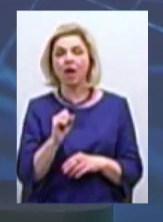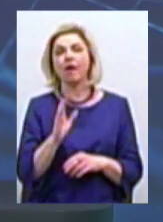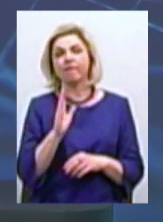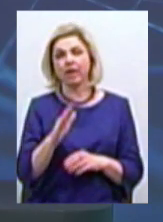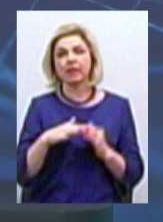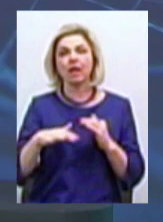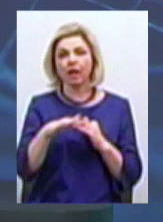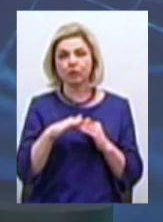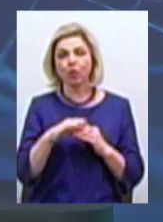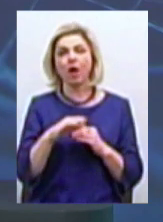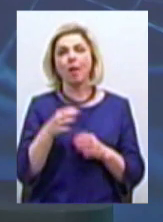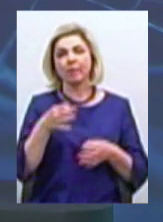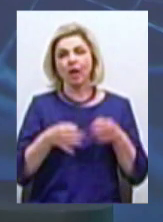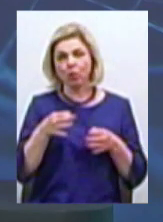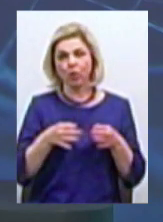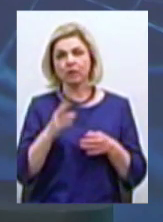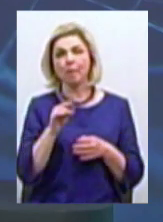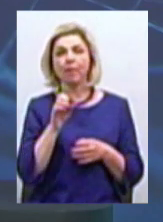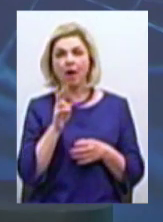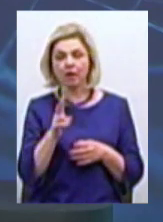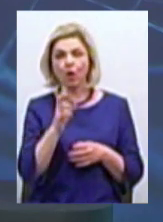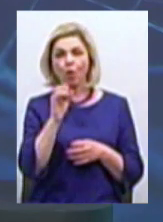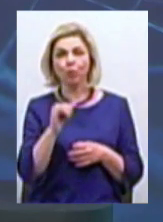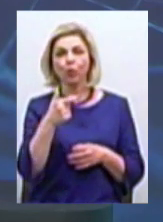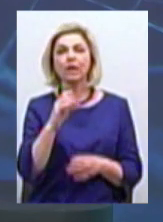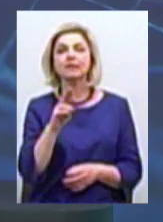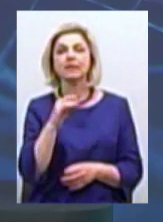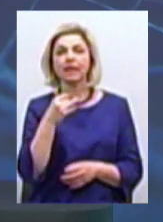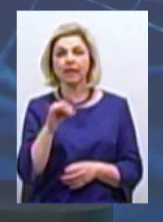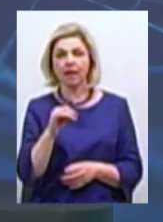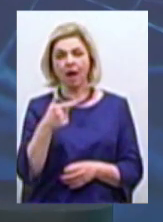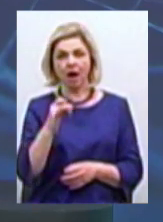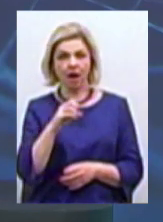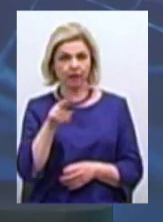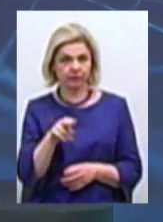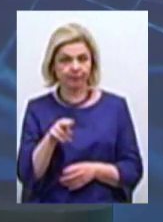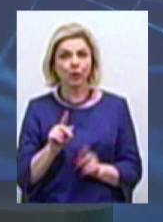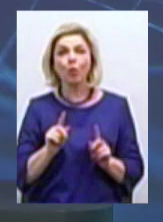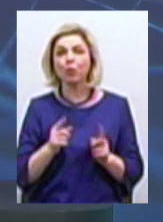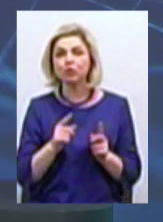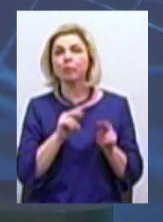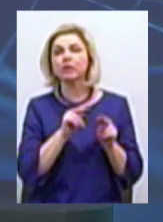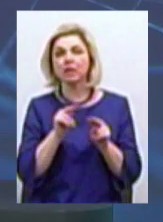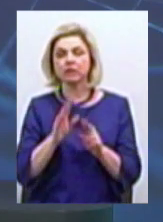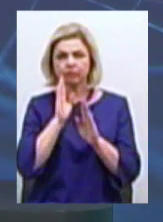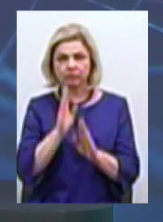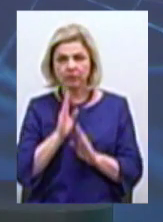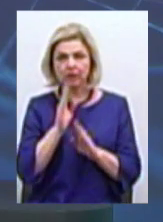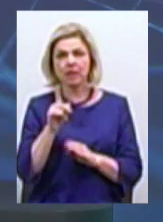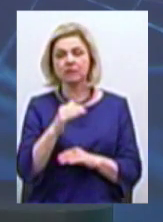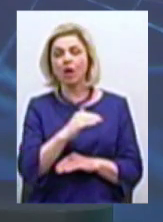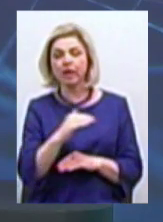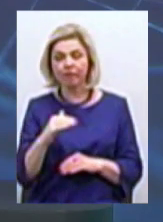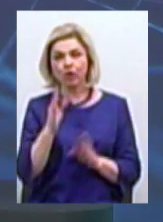Національного природного парку «Бузький гард». Чому знімається цілодобове спостереження за рівнем води? Що важливіше